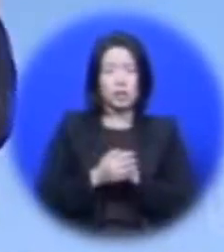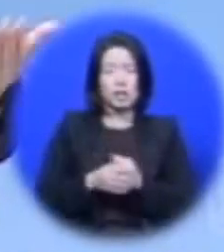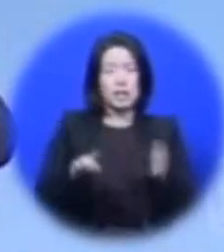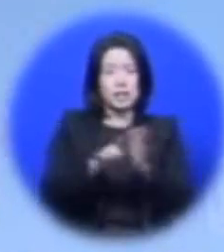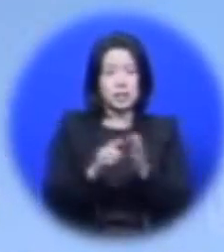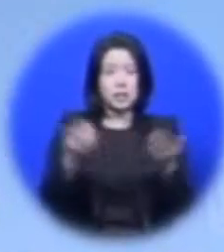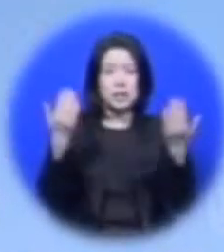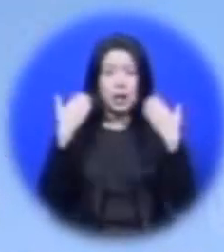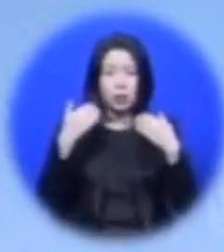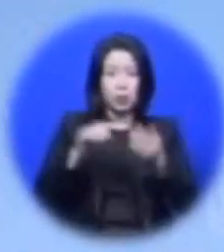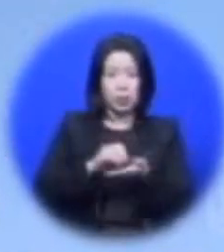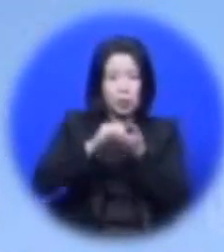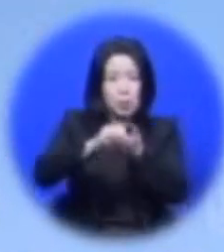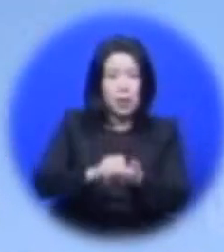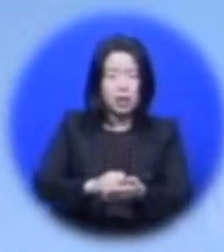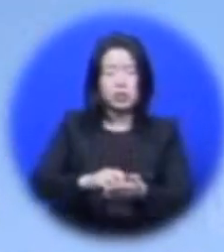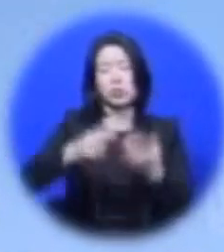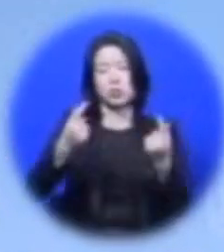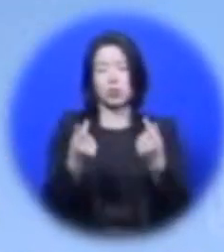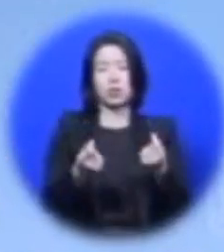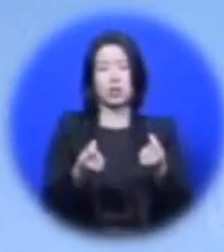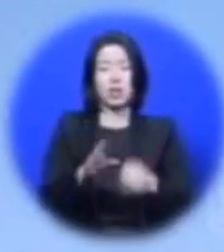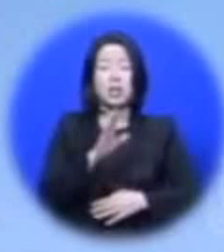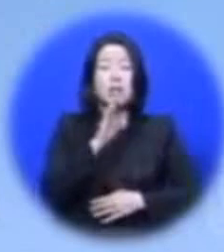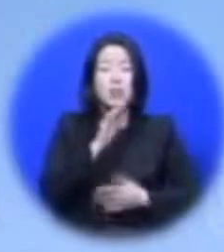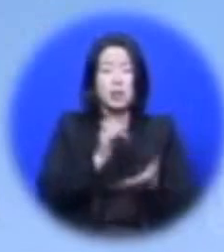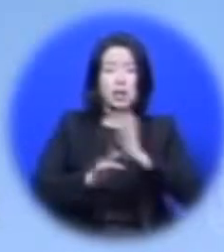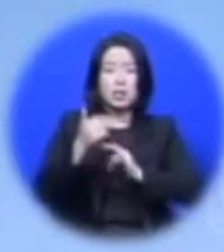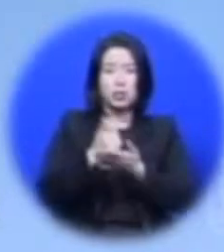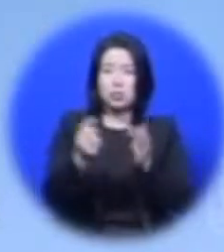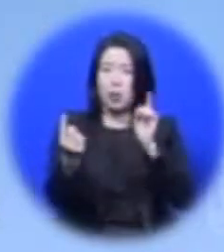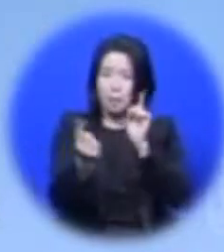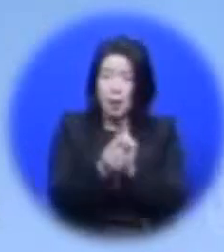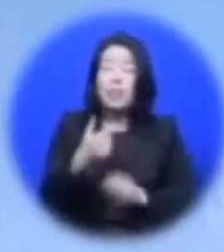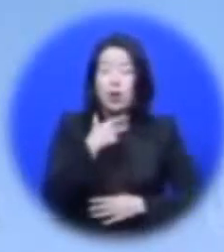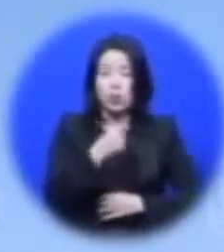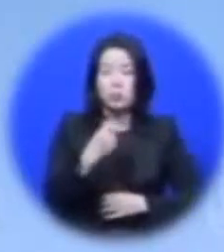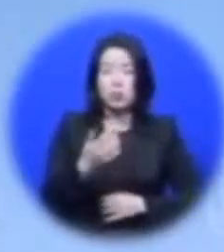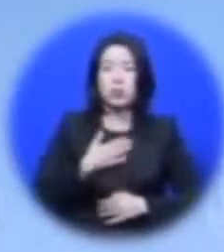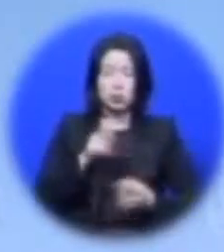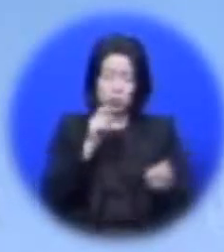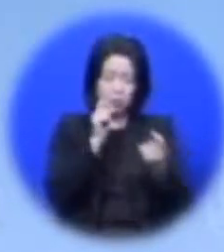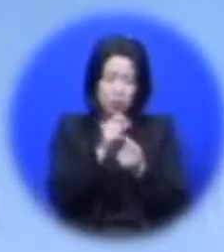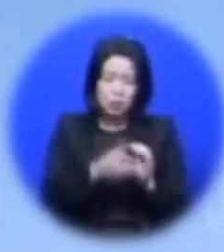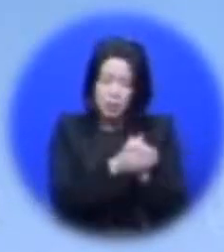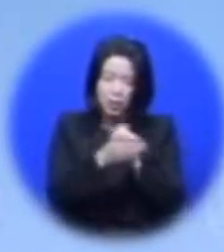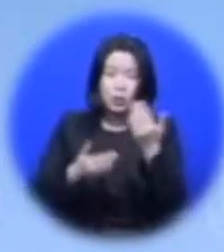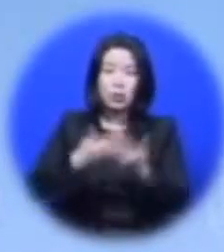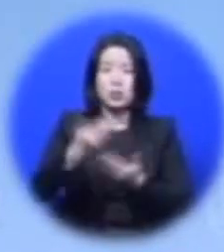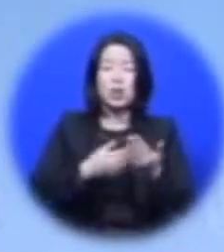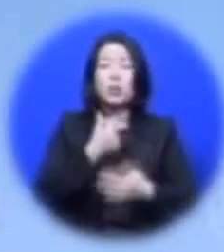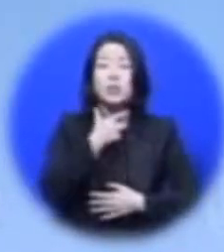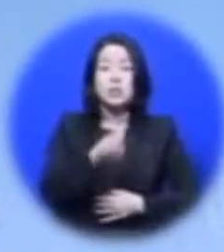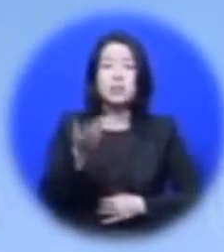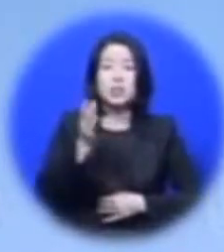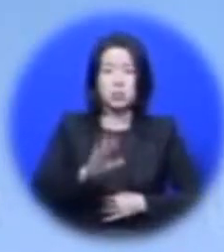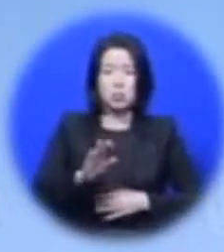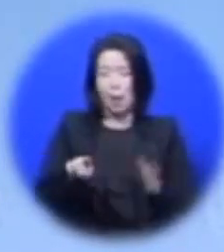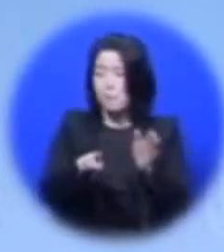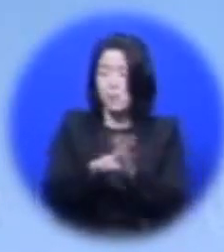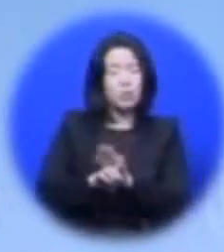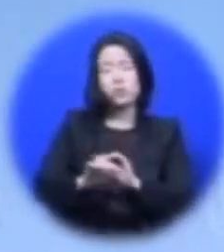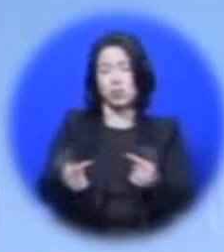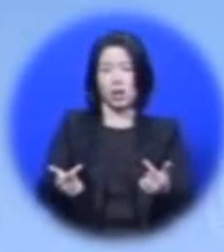신학교 들어가서도 그랬습니다. 정말 예수님을 만나고 싶었고 저도 친밀히 교제하고 싶었지만 안 믿어지는